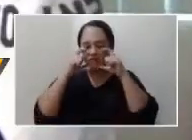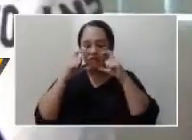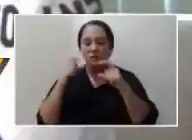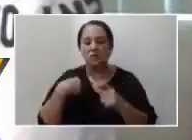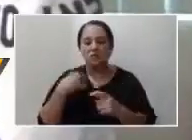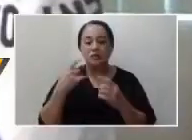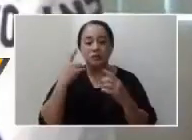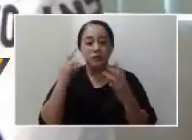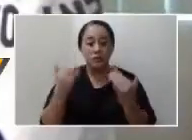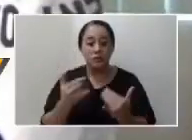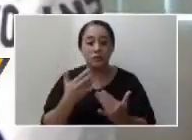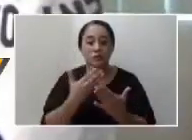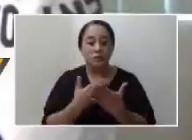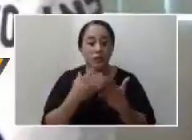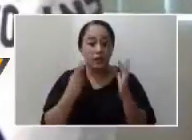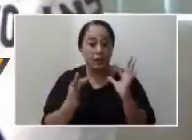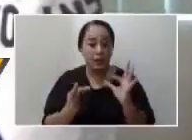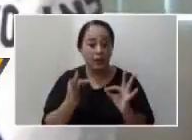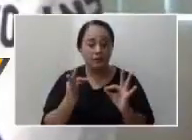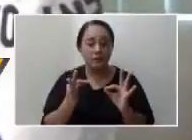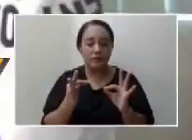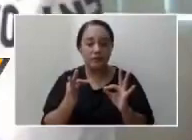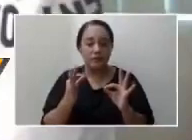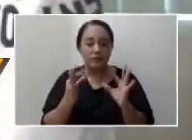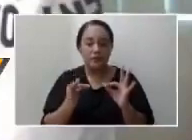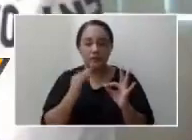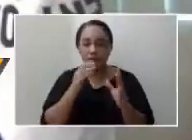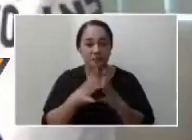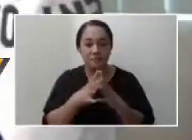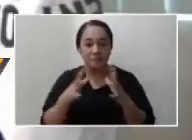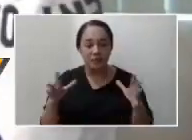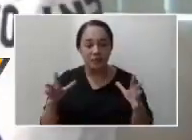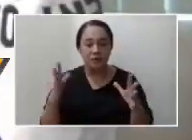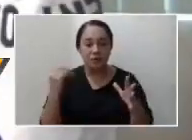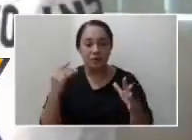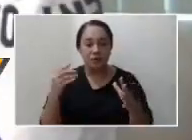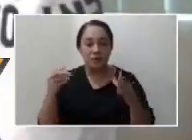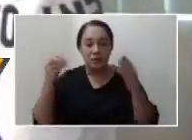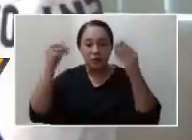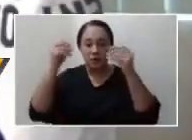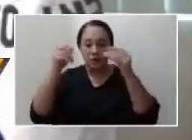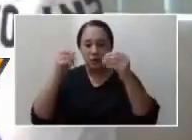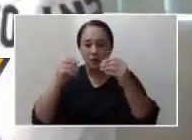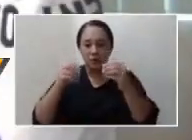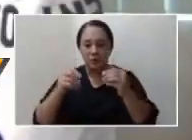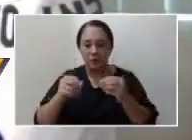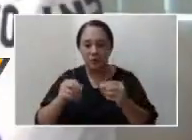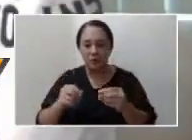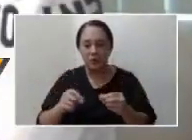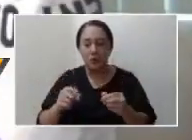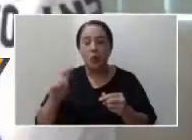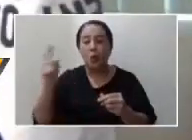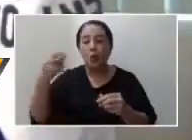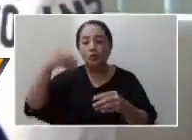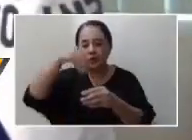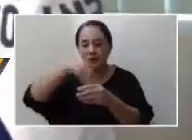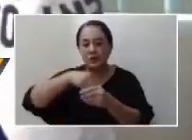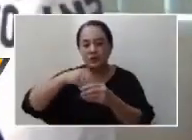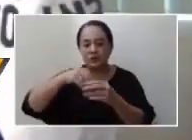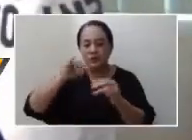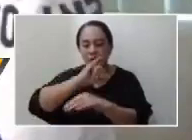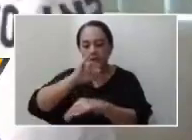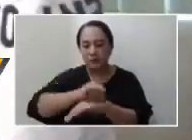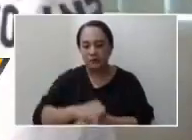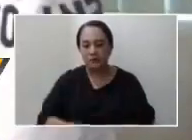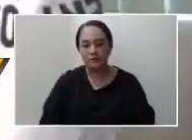natin nakikita na pressurize talaga ang vulkan. So hindi pa natin masasabi kung magkakaroon talaga ng mas malakas pa